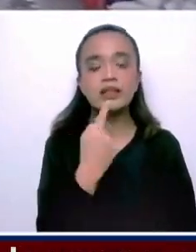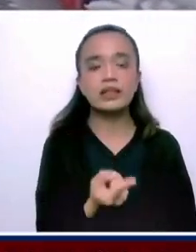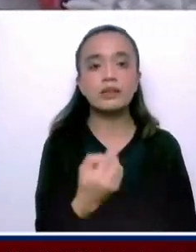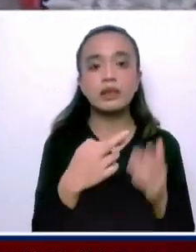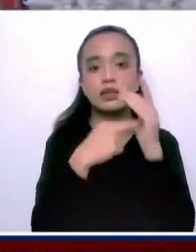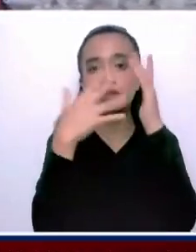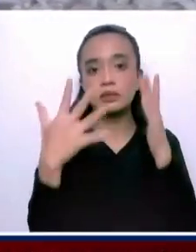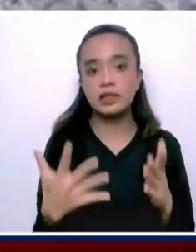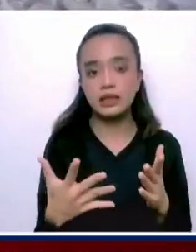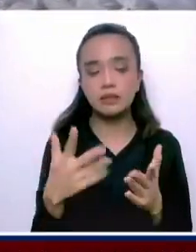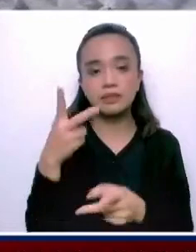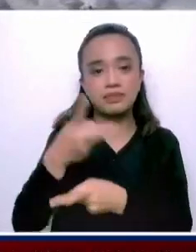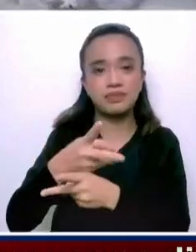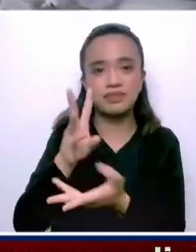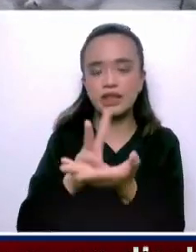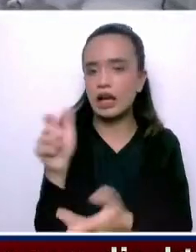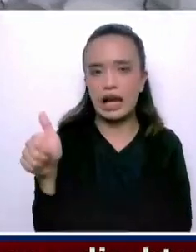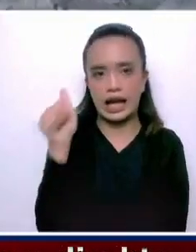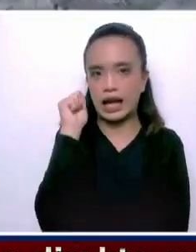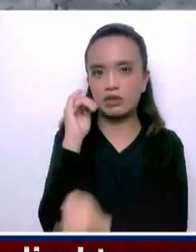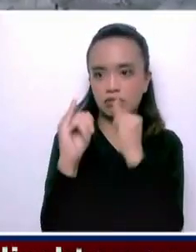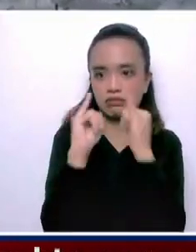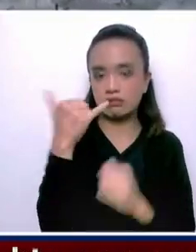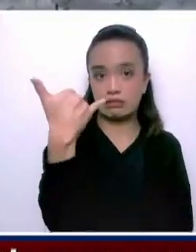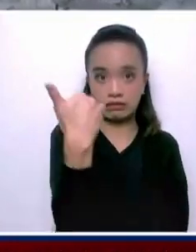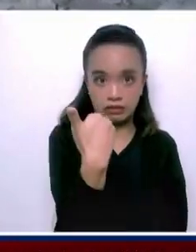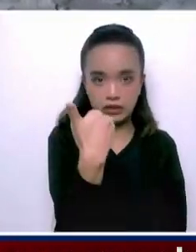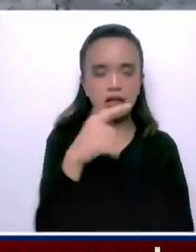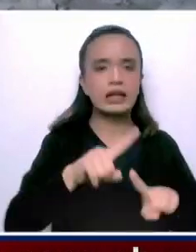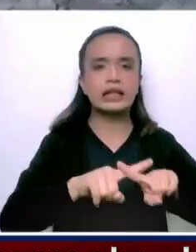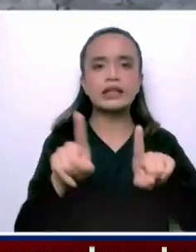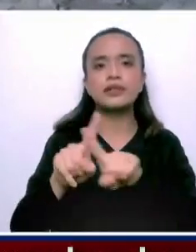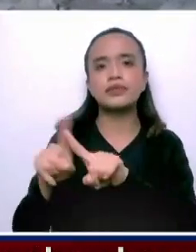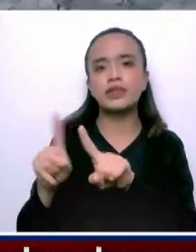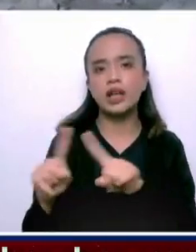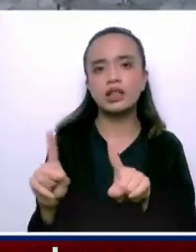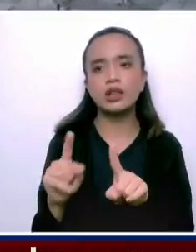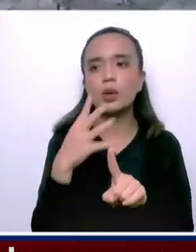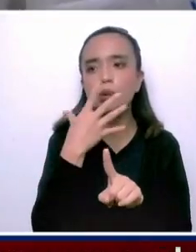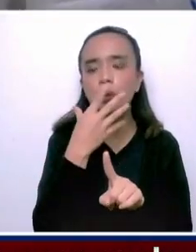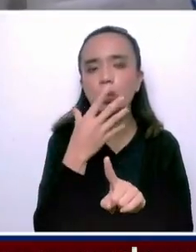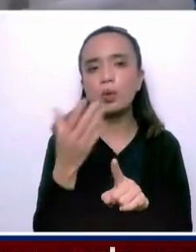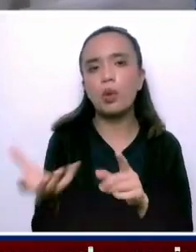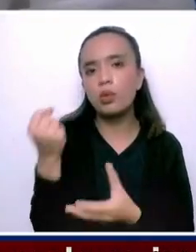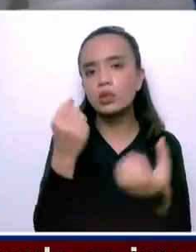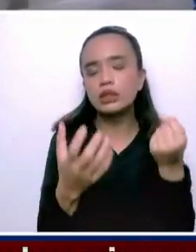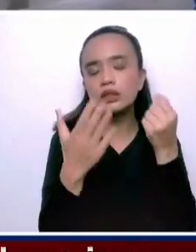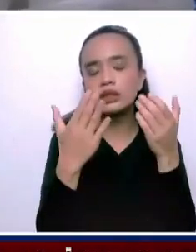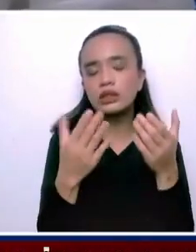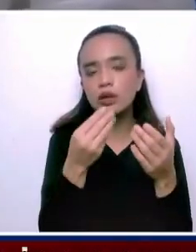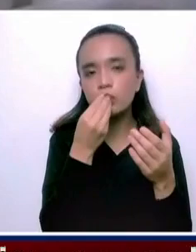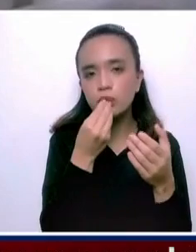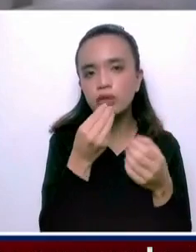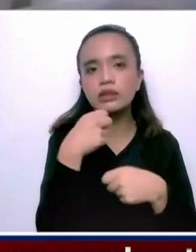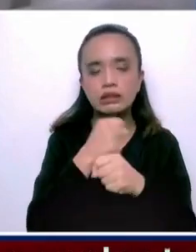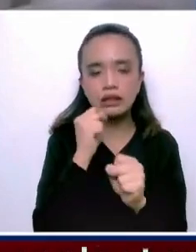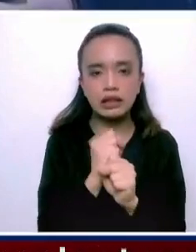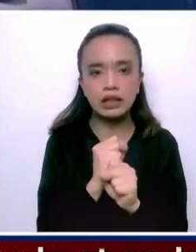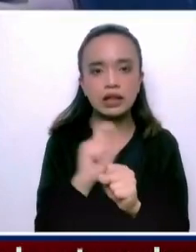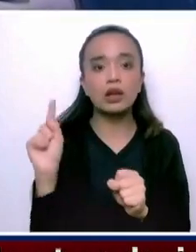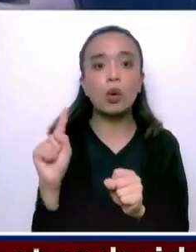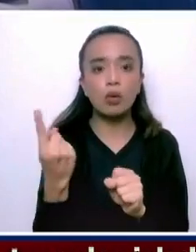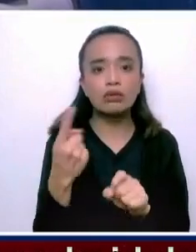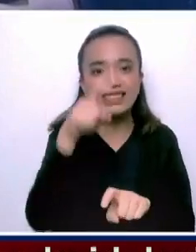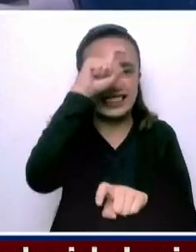na tumangging magpahayag sa camera, iba-ibang food manufacturers ang nagmamay-ari ng mga naturang asukal at inuupahan lang ng mga